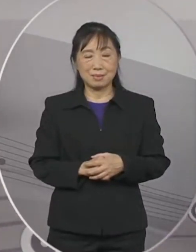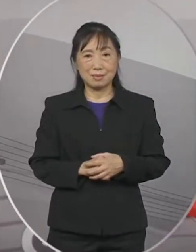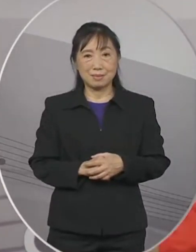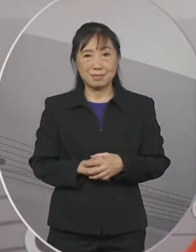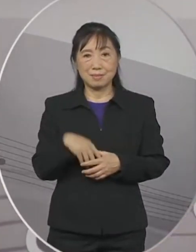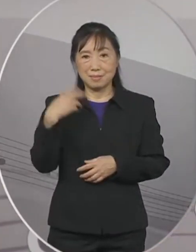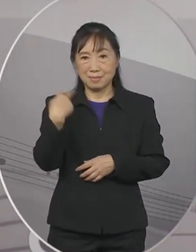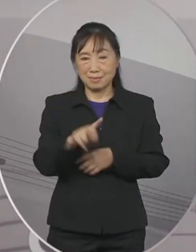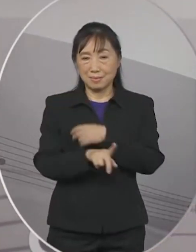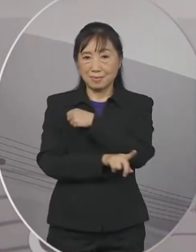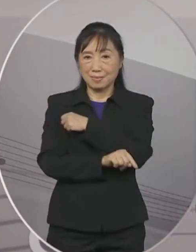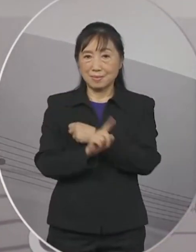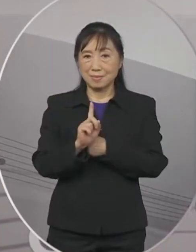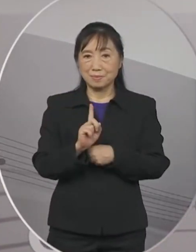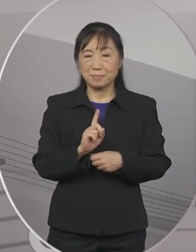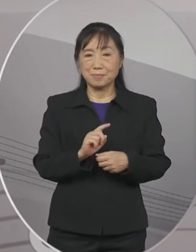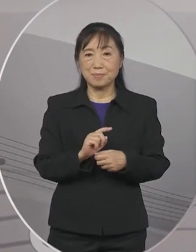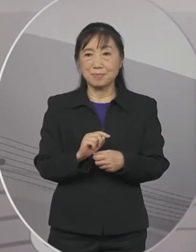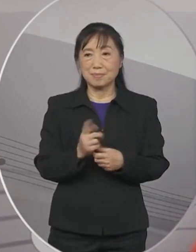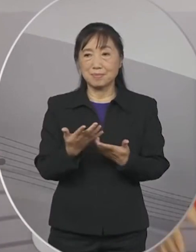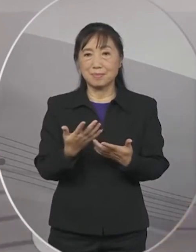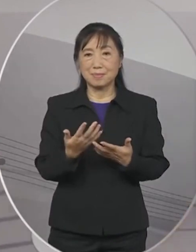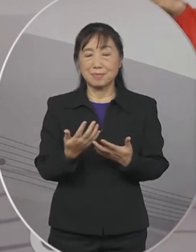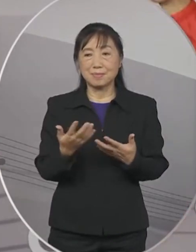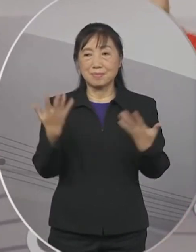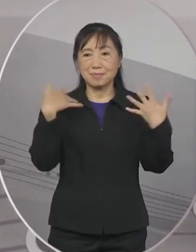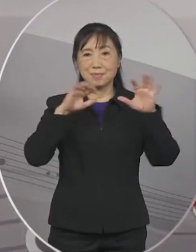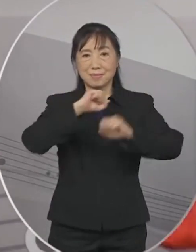最后舞动生命，